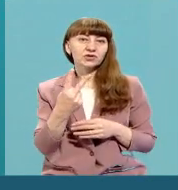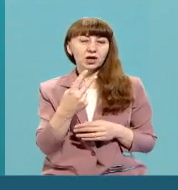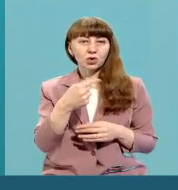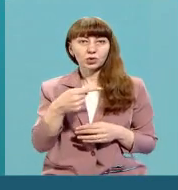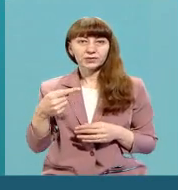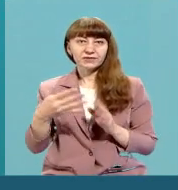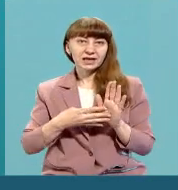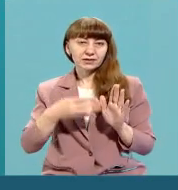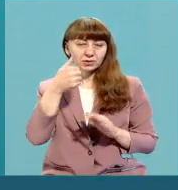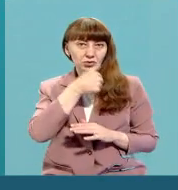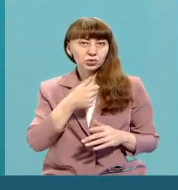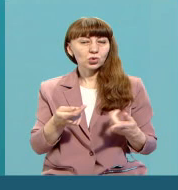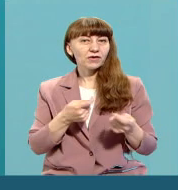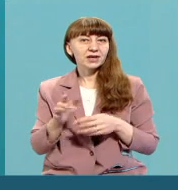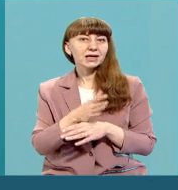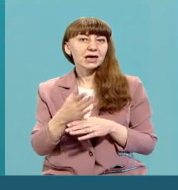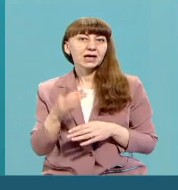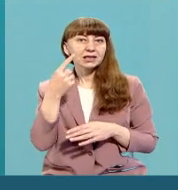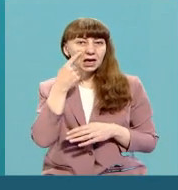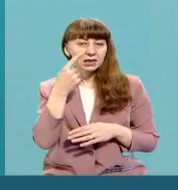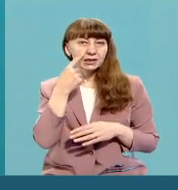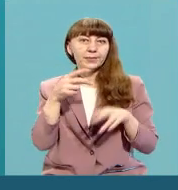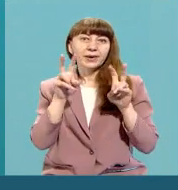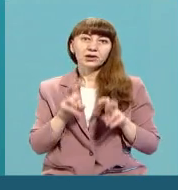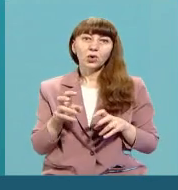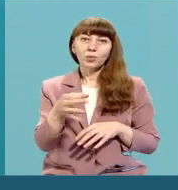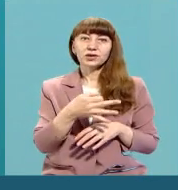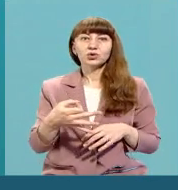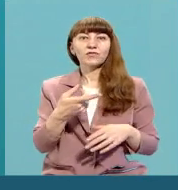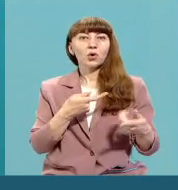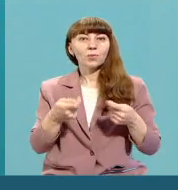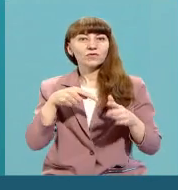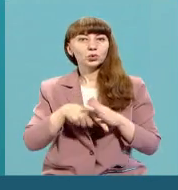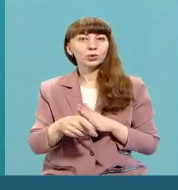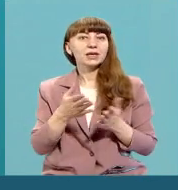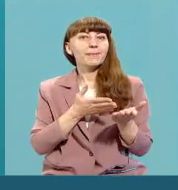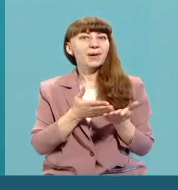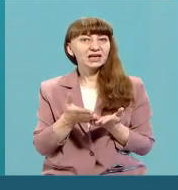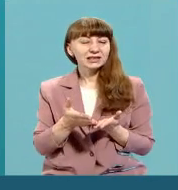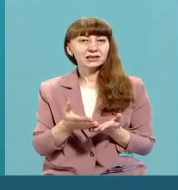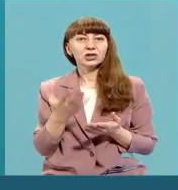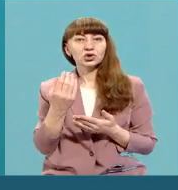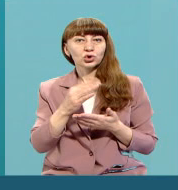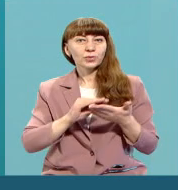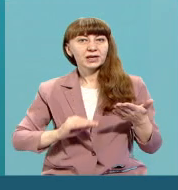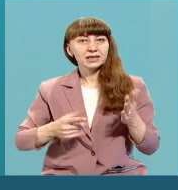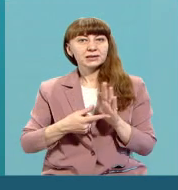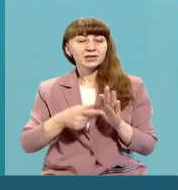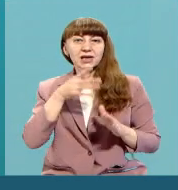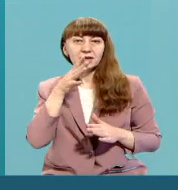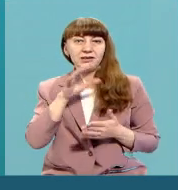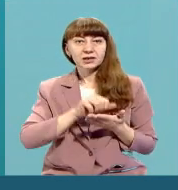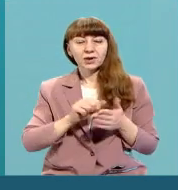2002-2009 годах руководителем отдела анализа и мониторинга област онова управления внутренней политики далее на протяжении 7 лет